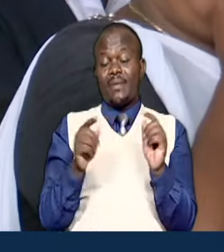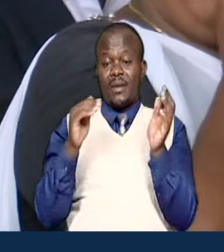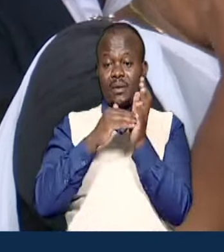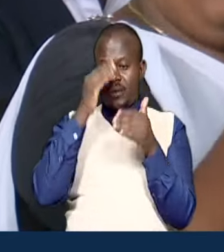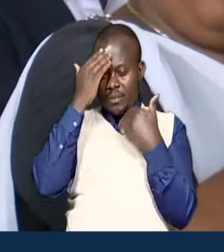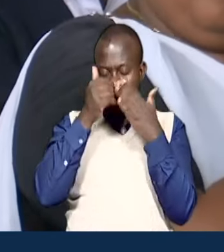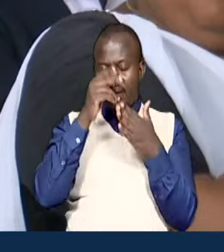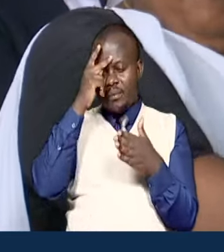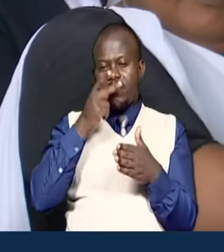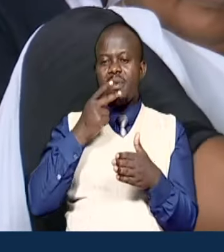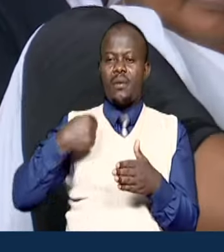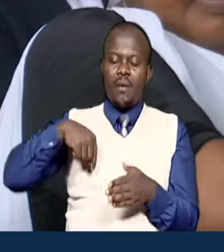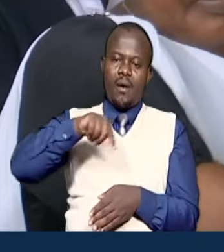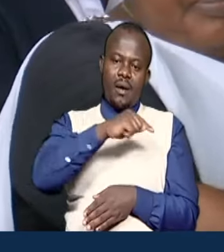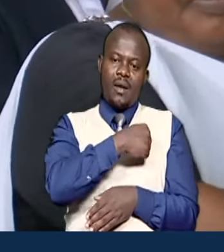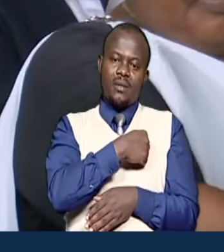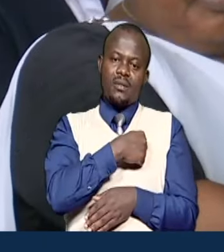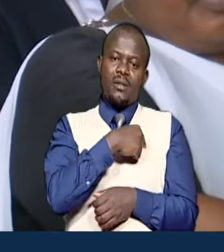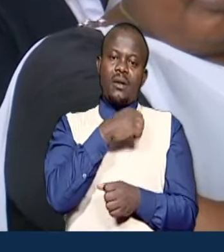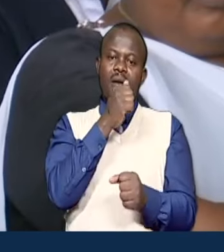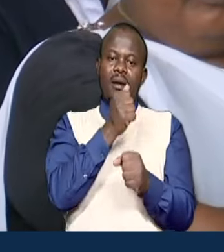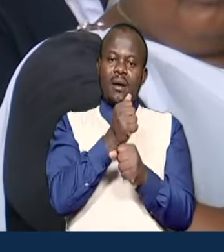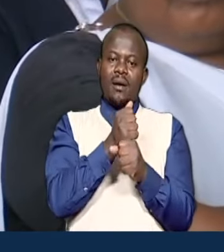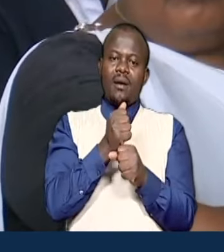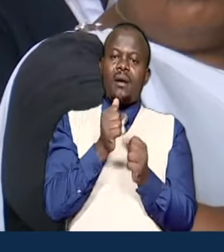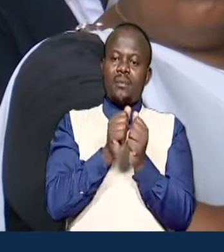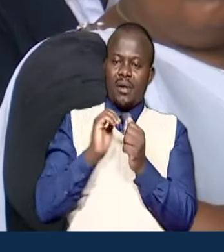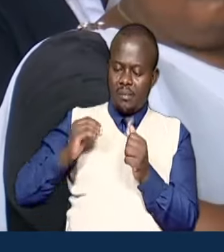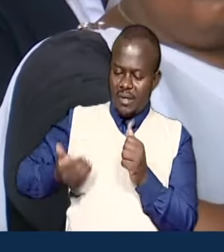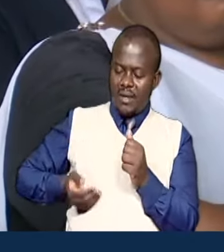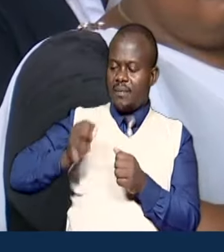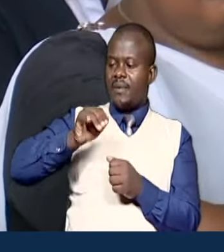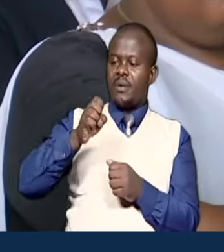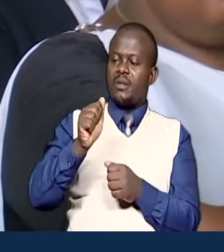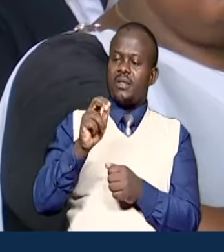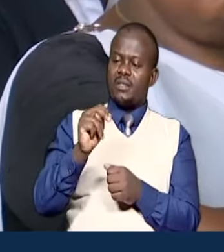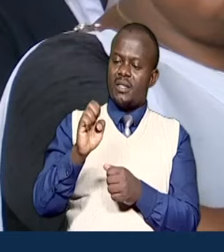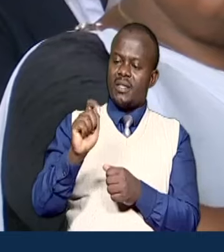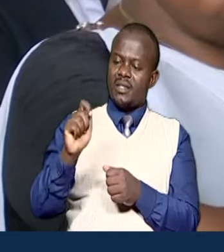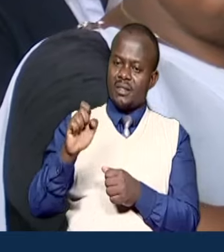umubyeyi wacu nyakubahwa Madamu Jeannette Kagame wadushakiye uru rugo